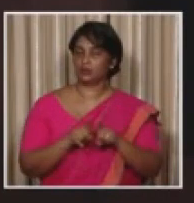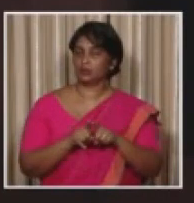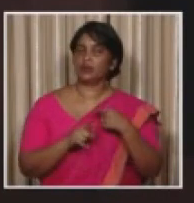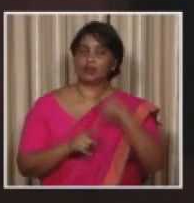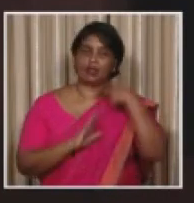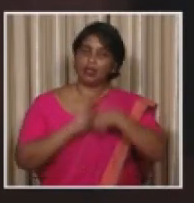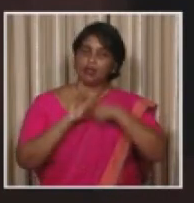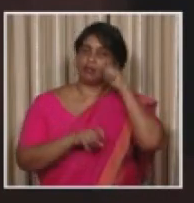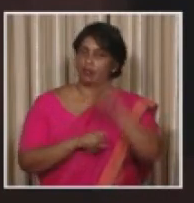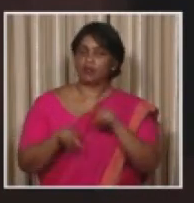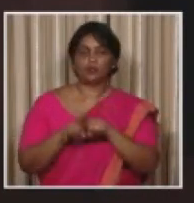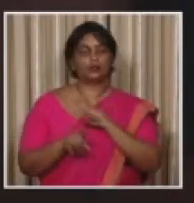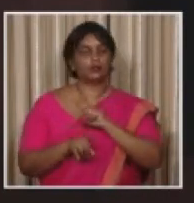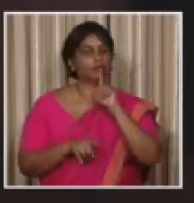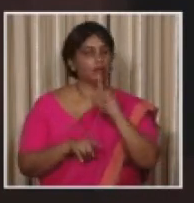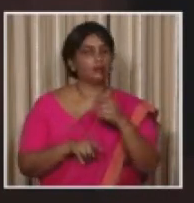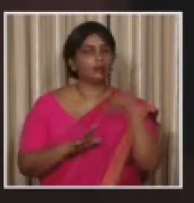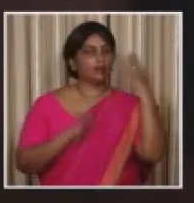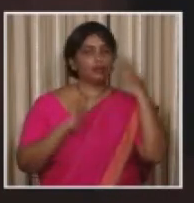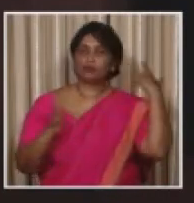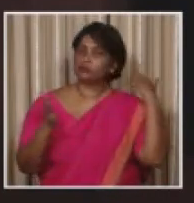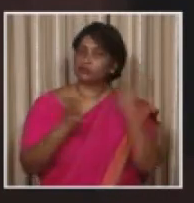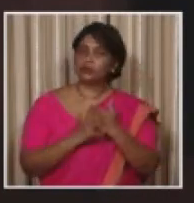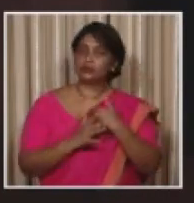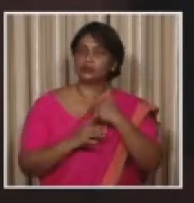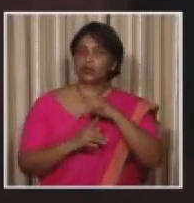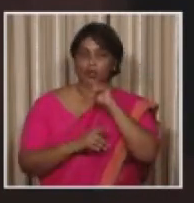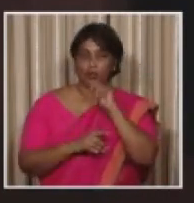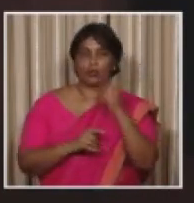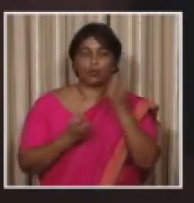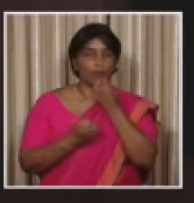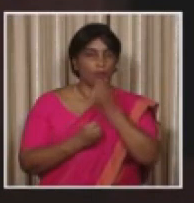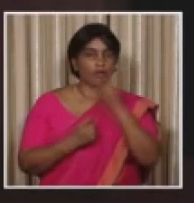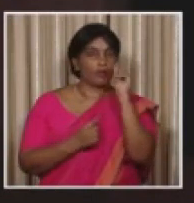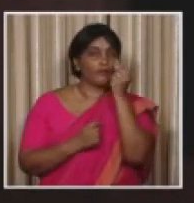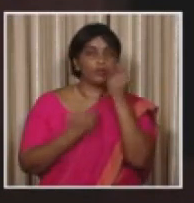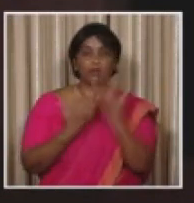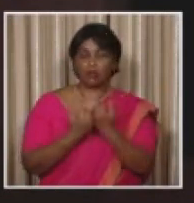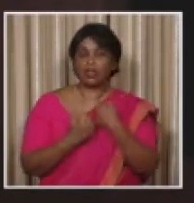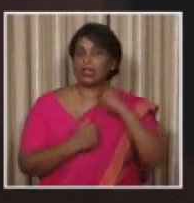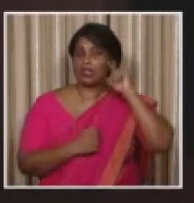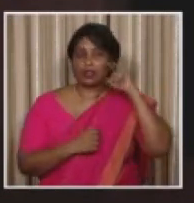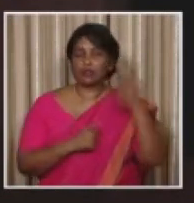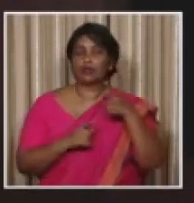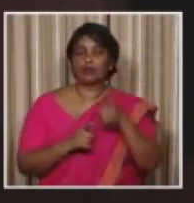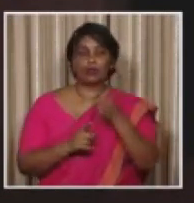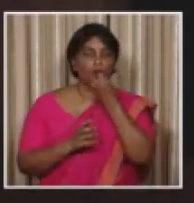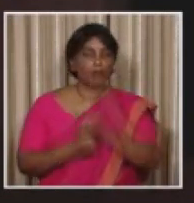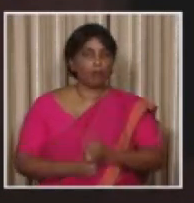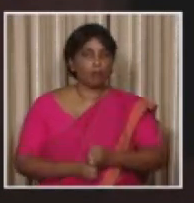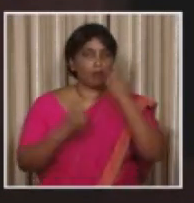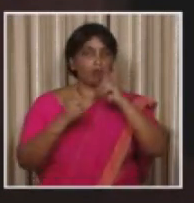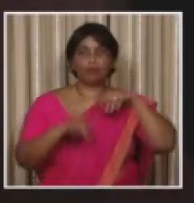रटे पुरवसियेक् विधियटत् मतक् करन्नट ओने लोक इतिहासे परमाणु अंशु होयागत्तु विद्याज्ञा कवदावत् हितुवे नै एक परमाणु